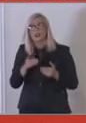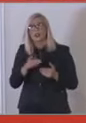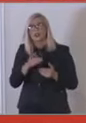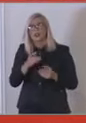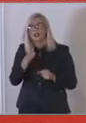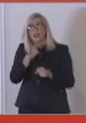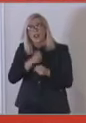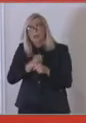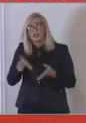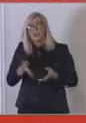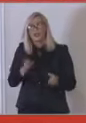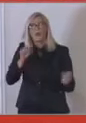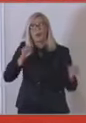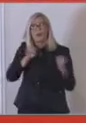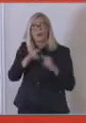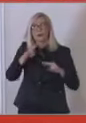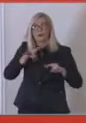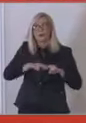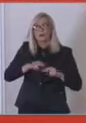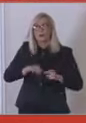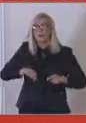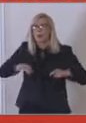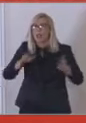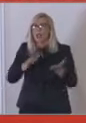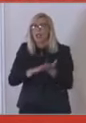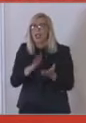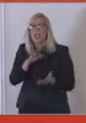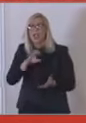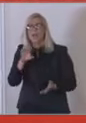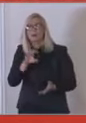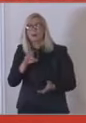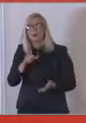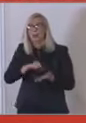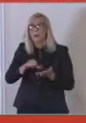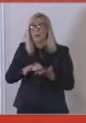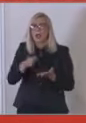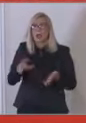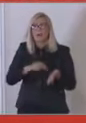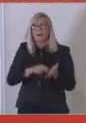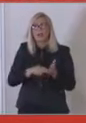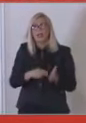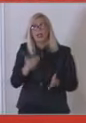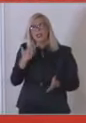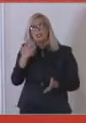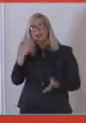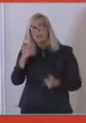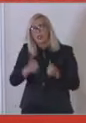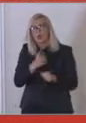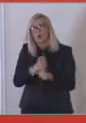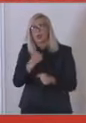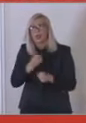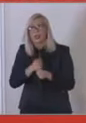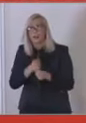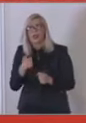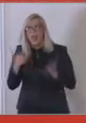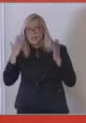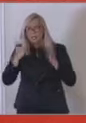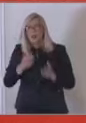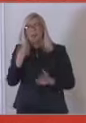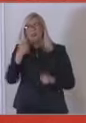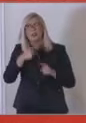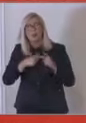të kësaj autostrade. Dokumentet nga Banka Evropiane për zhvillim është e parashikuar që të bëhen për 3 ose